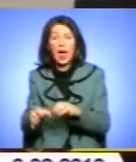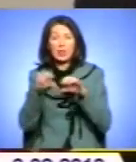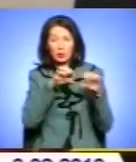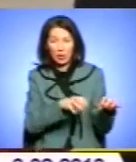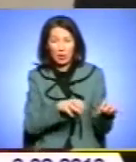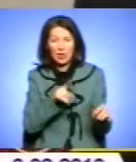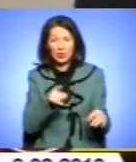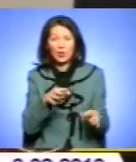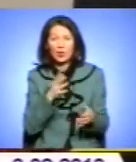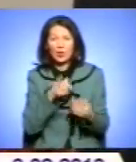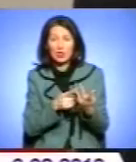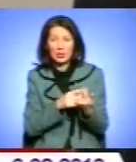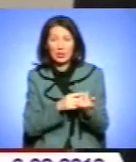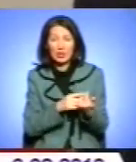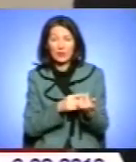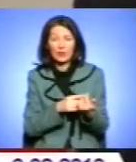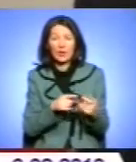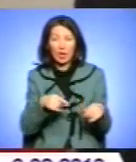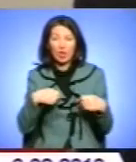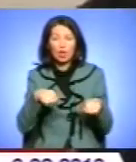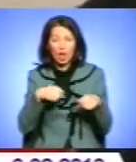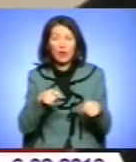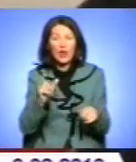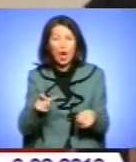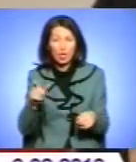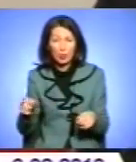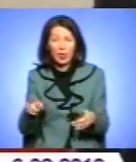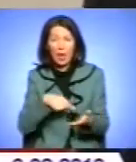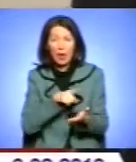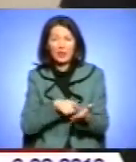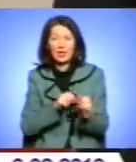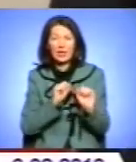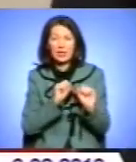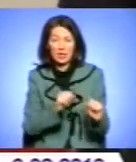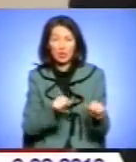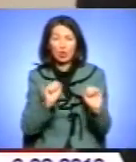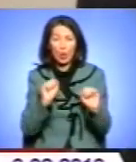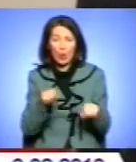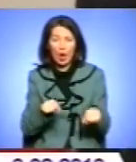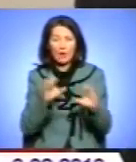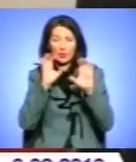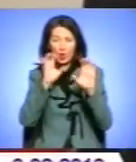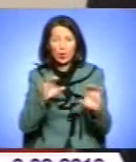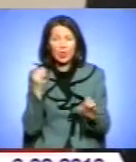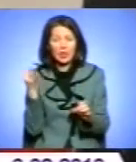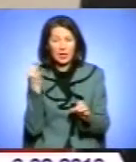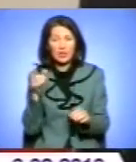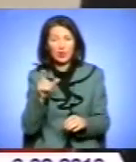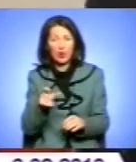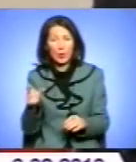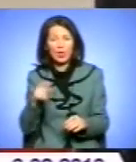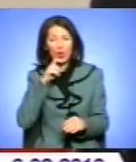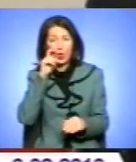в контексті торгівлі людьми. Питання захисту прав і законних інтересів громадян